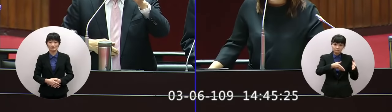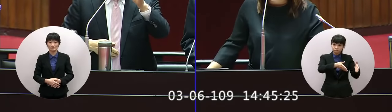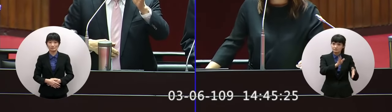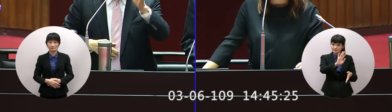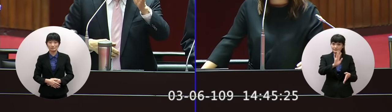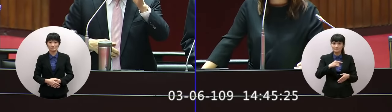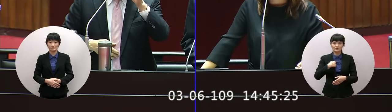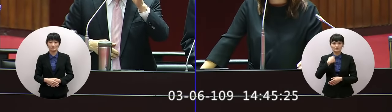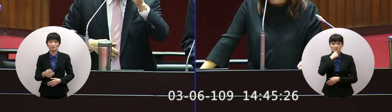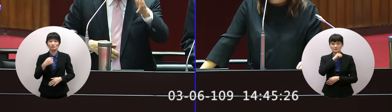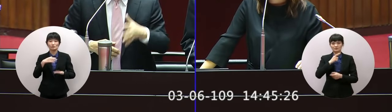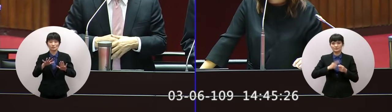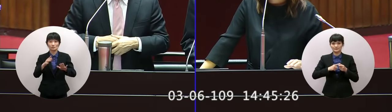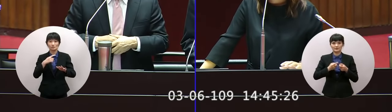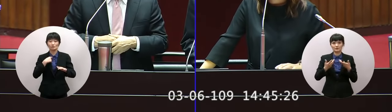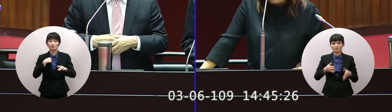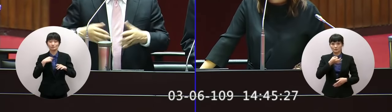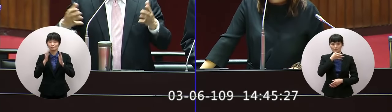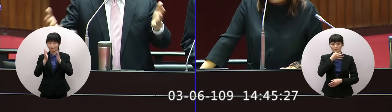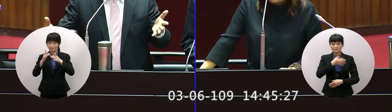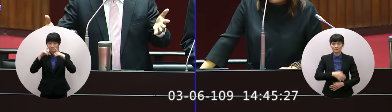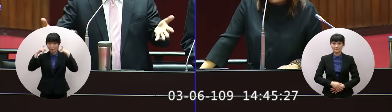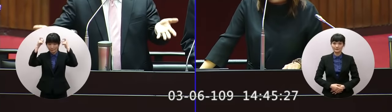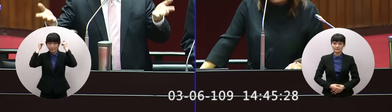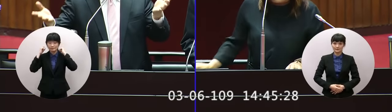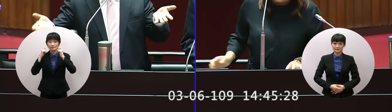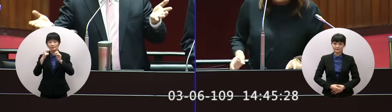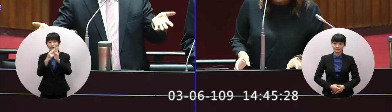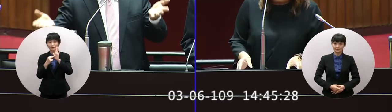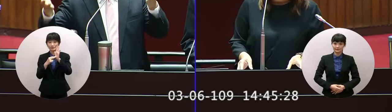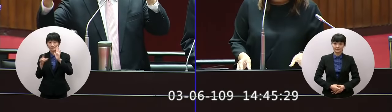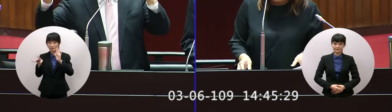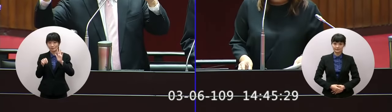我们台湾可以生产， 不然讲口罩，口